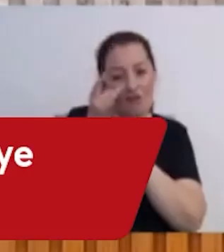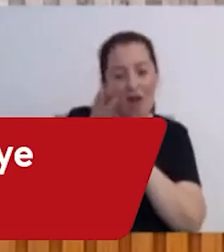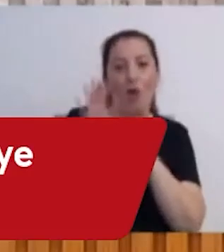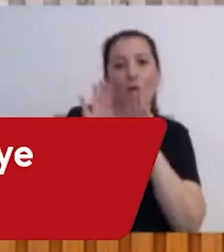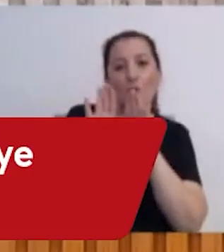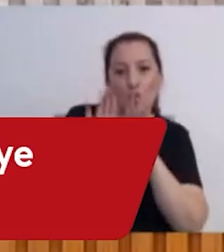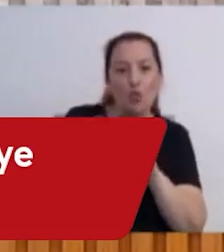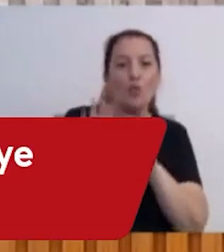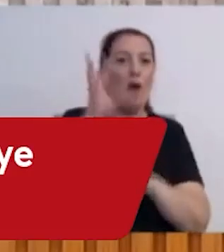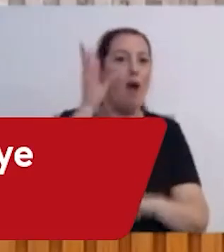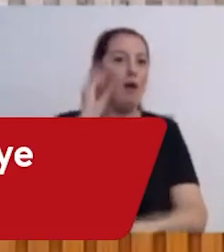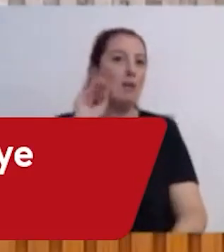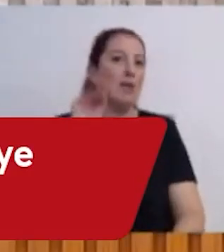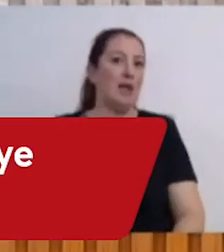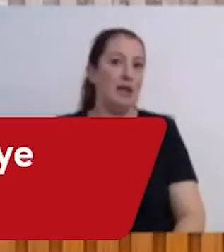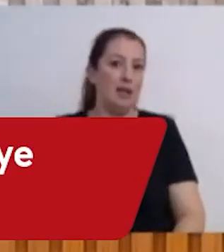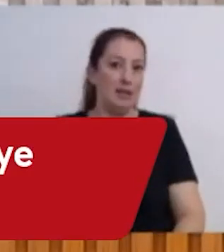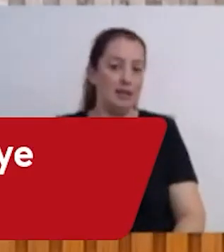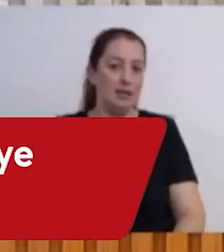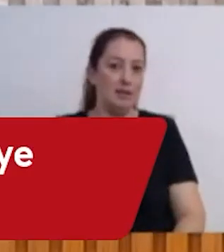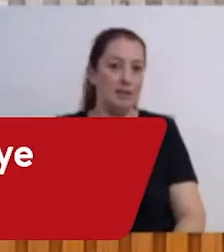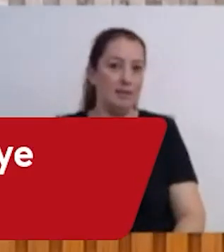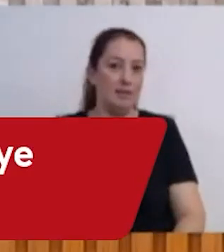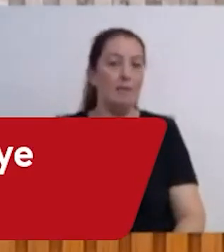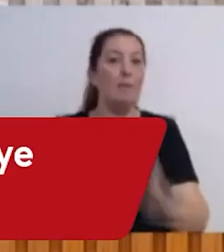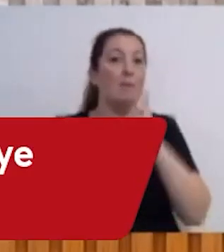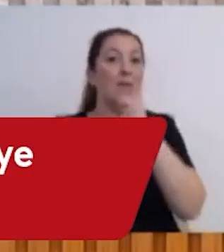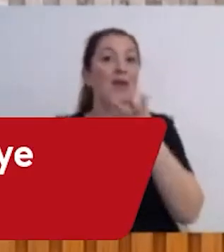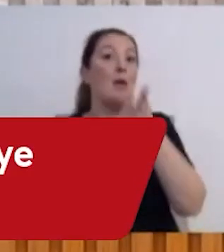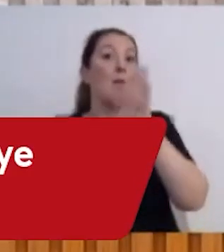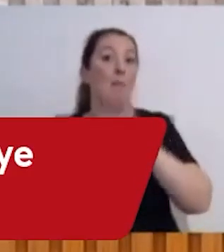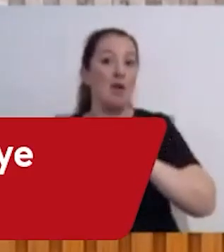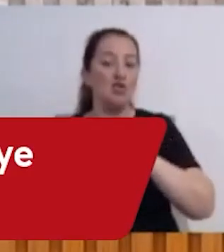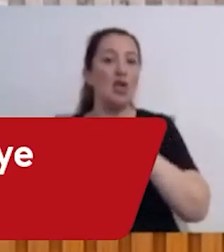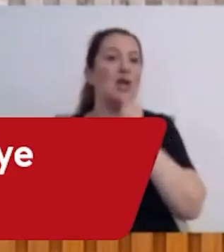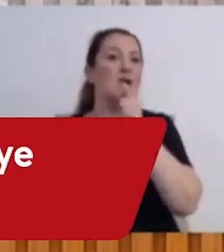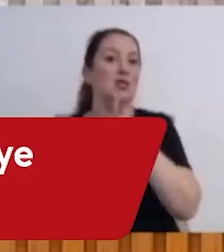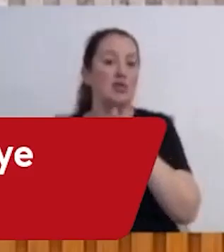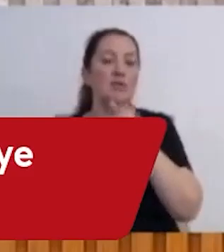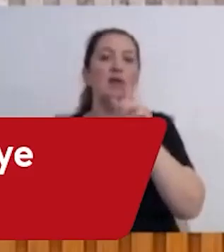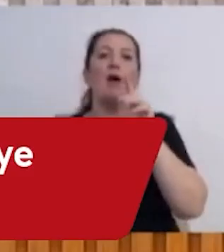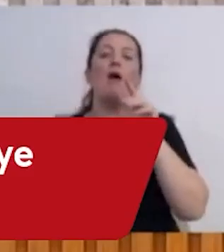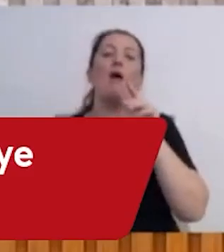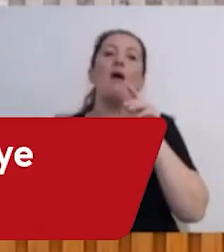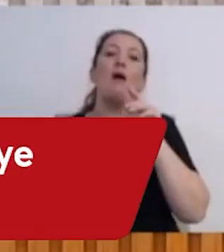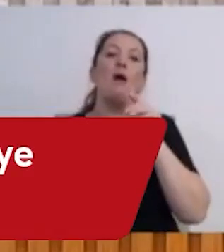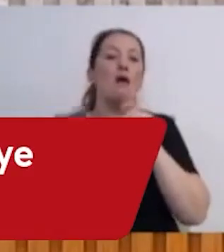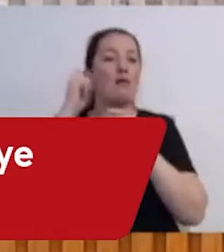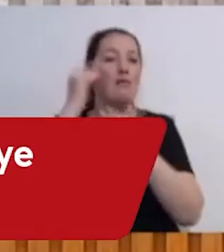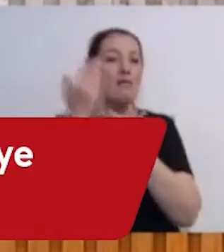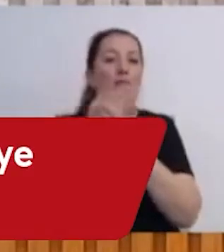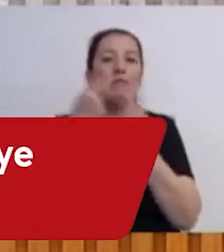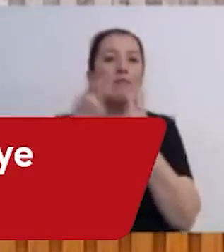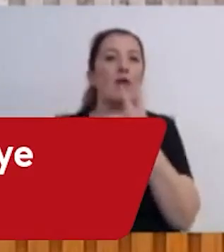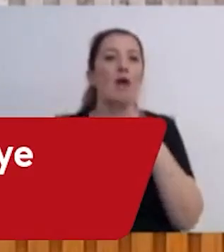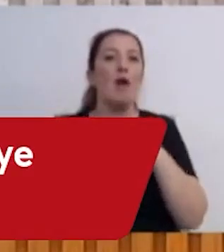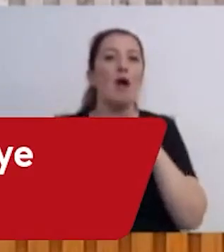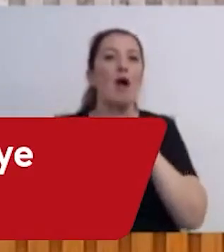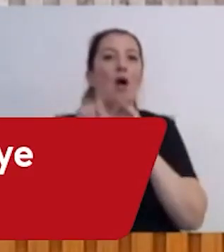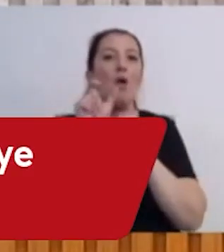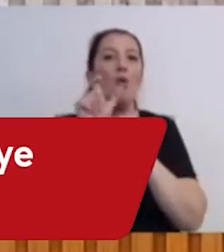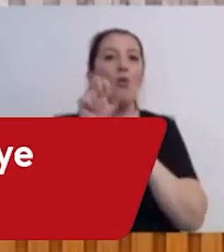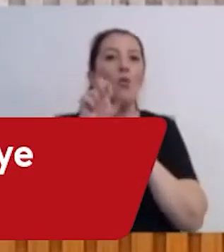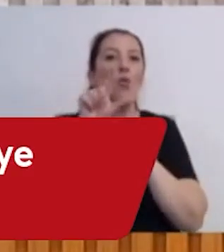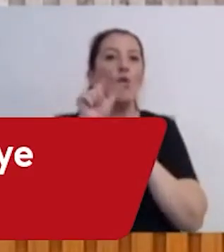durdurma anlamına gelir. Bir başka ilçemizle alakalı önergemizde Yakuplu Mahallesi Fatih